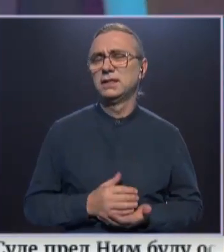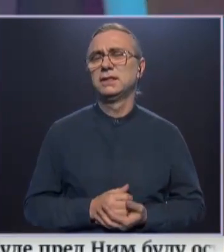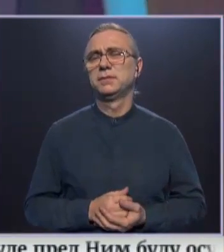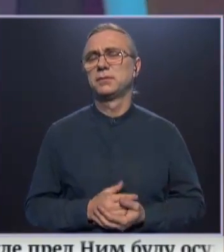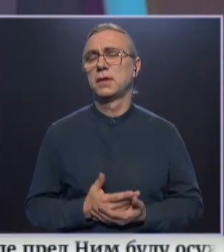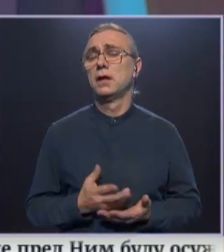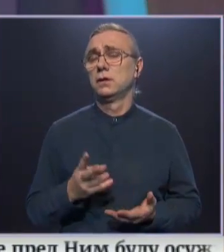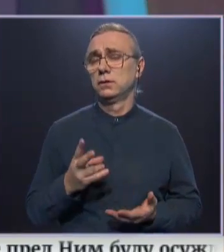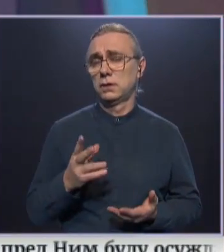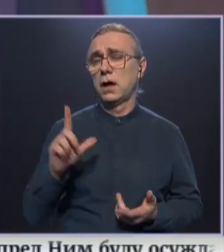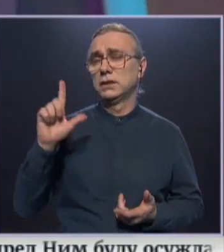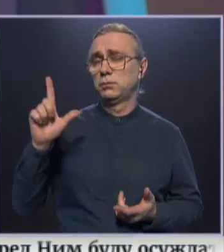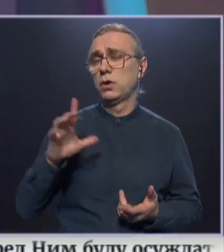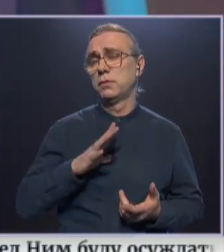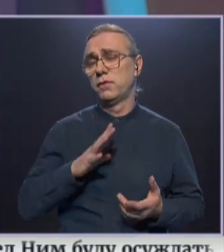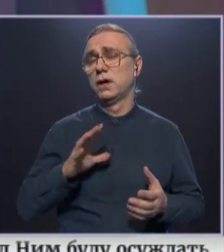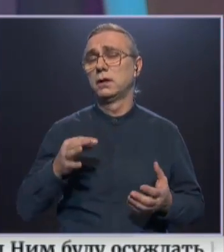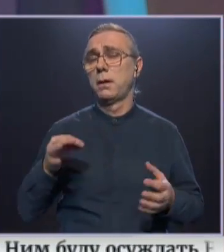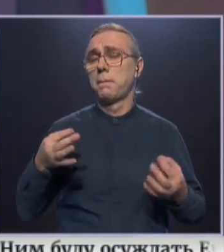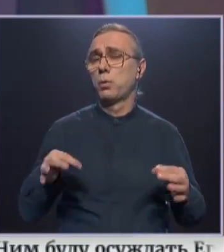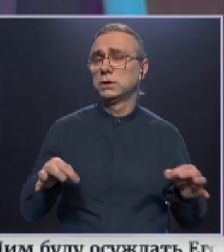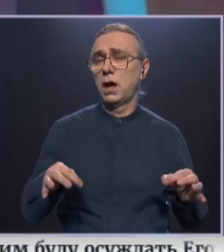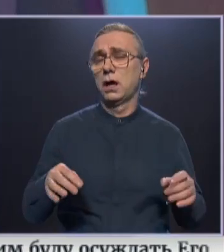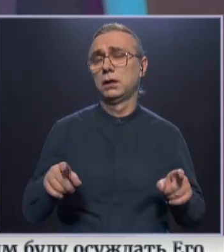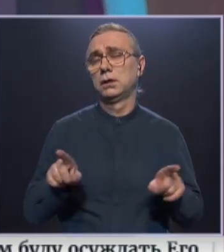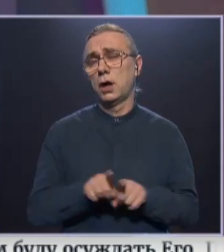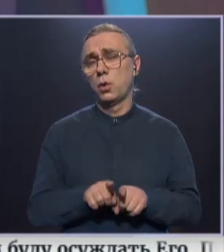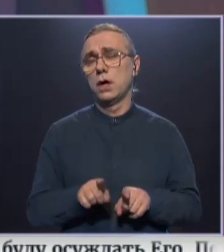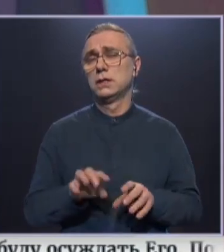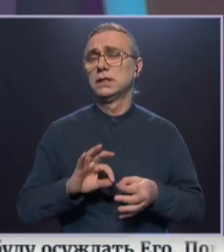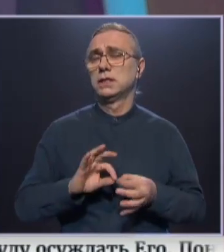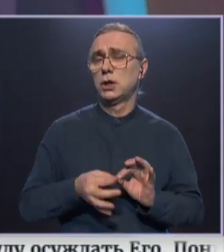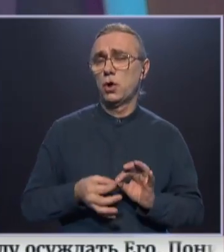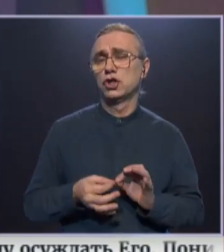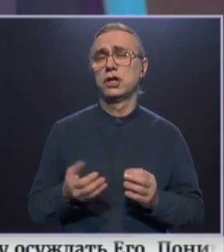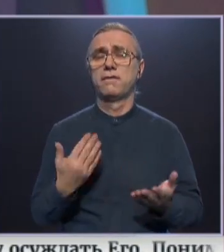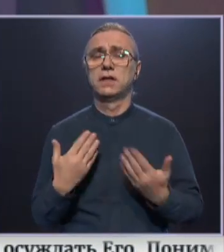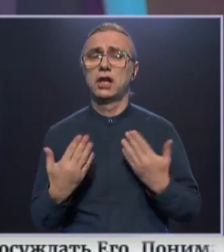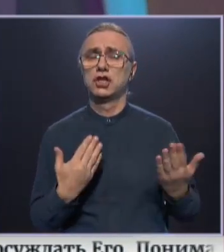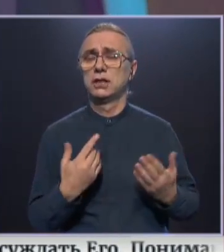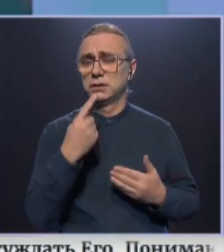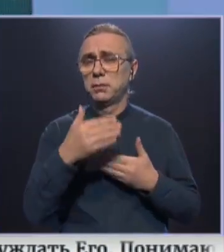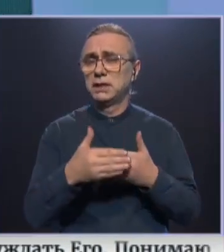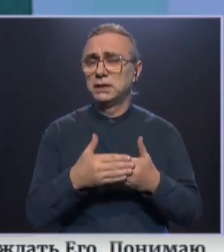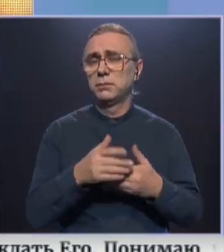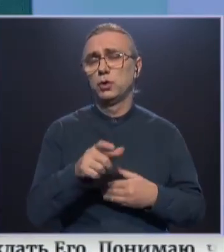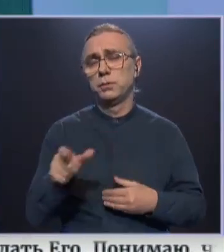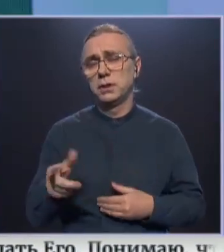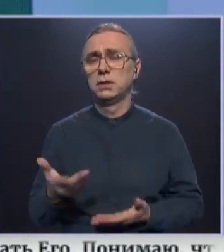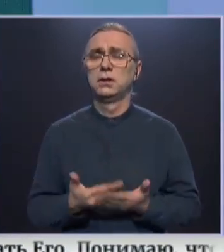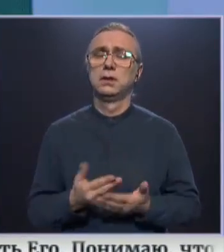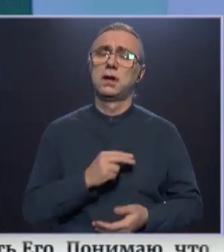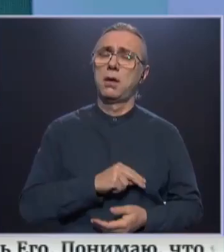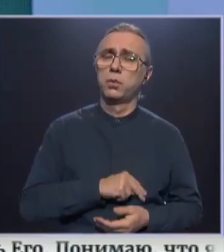Господь попускает нам такое, вот сложное, в отношениях с близкими людьми, или там на работе, или тем более в